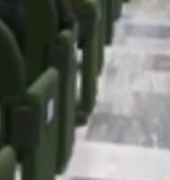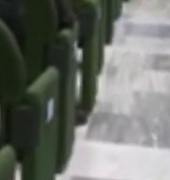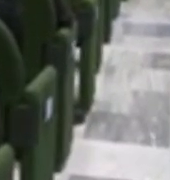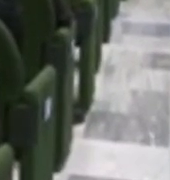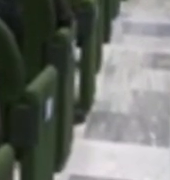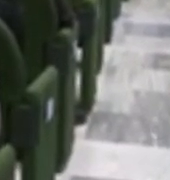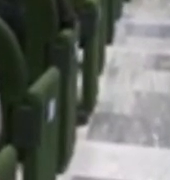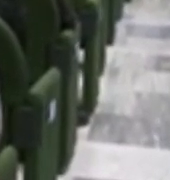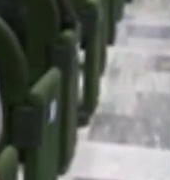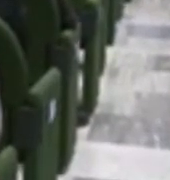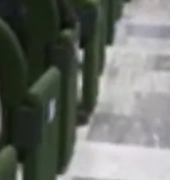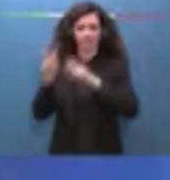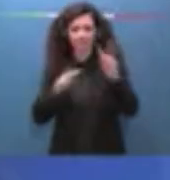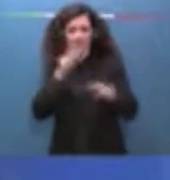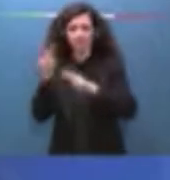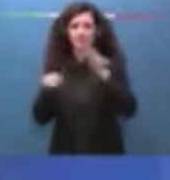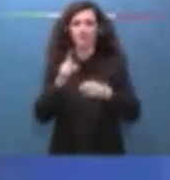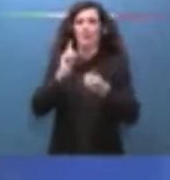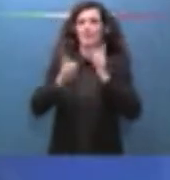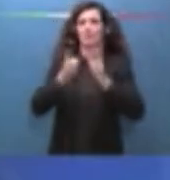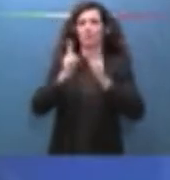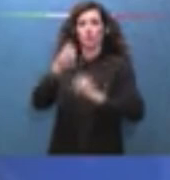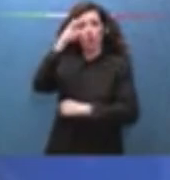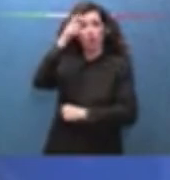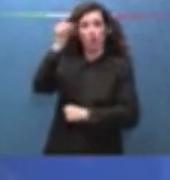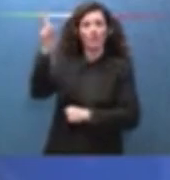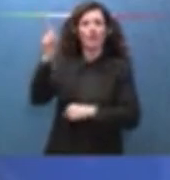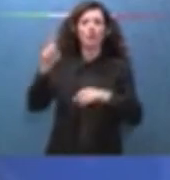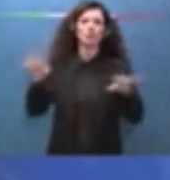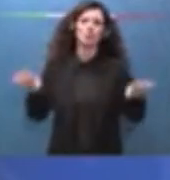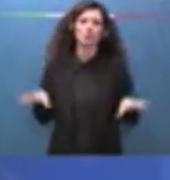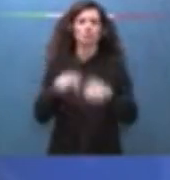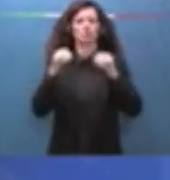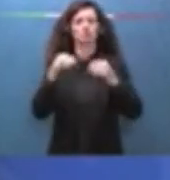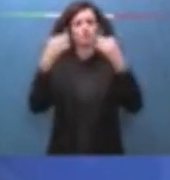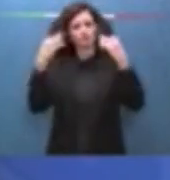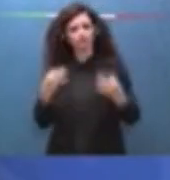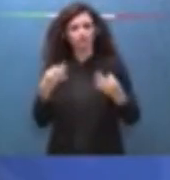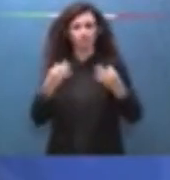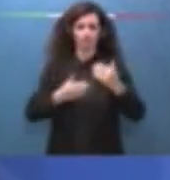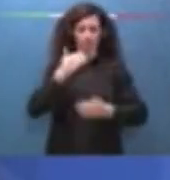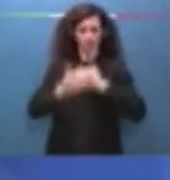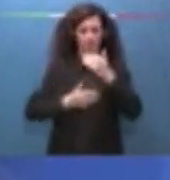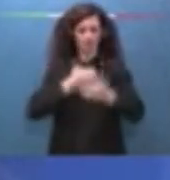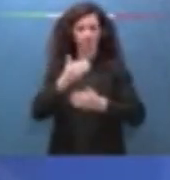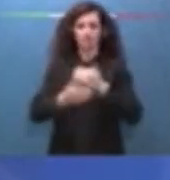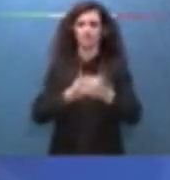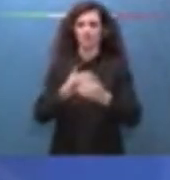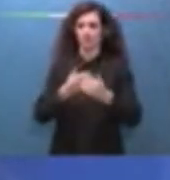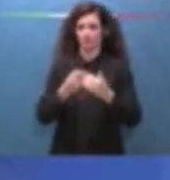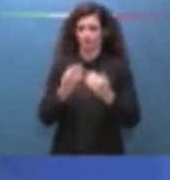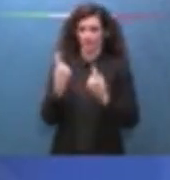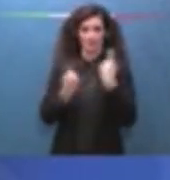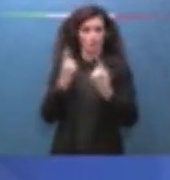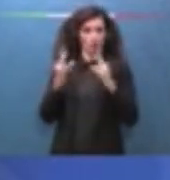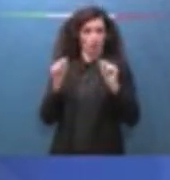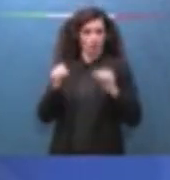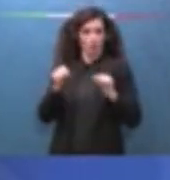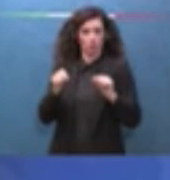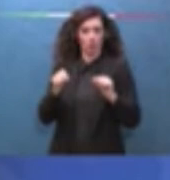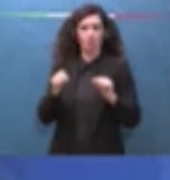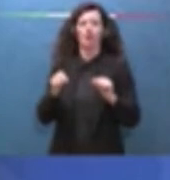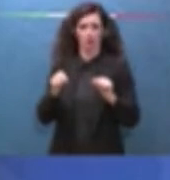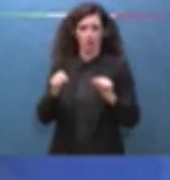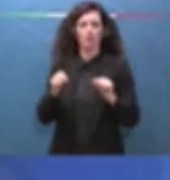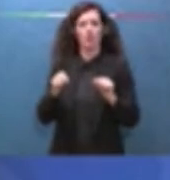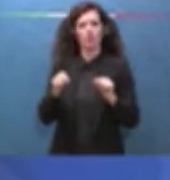dei Ministri Pisani è il nome gradito al Ministro dell'Interno Matteo piantedosi e al Viminale che ha Difatti bruciato tutti sul tempo annunciando